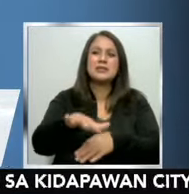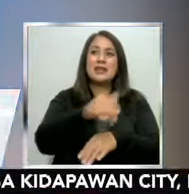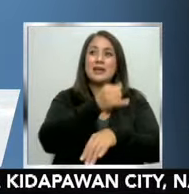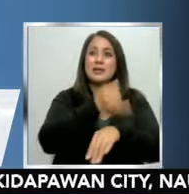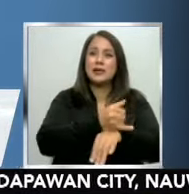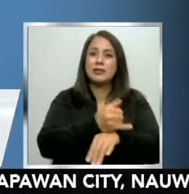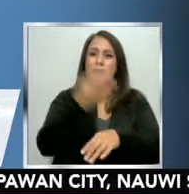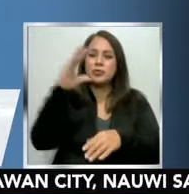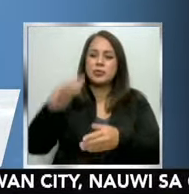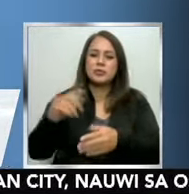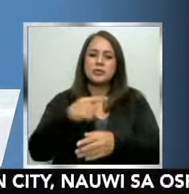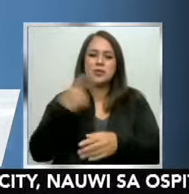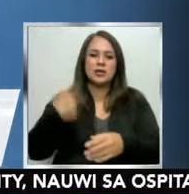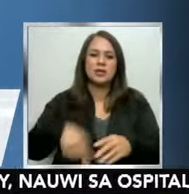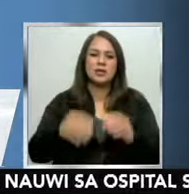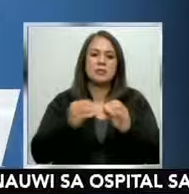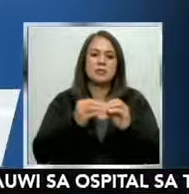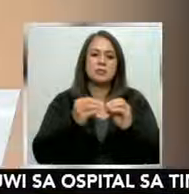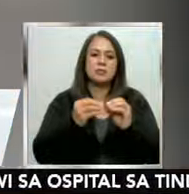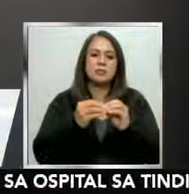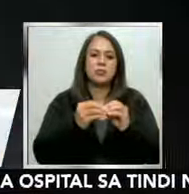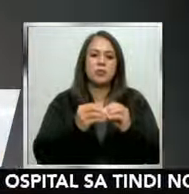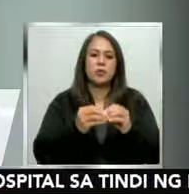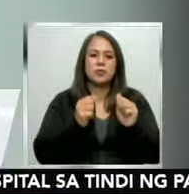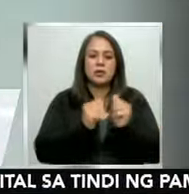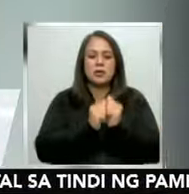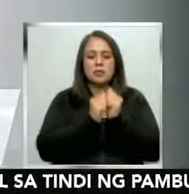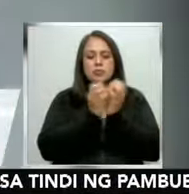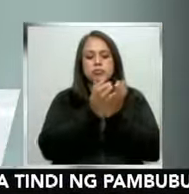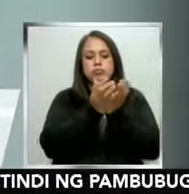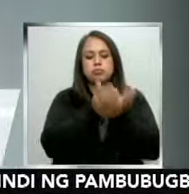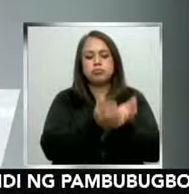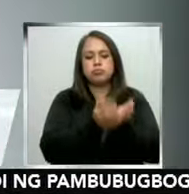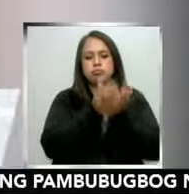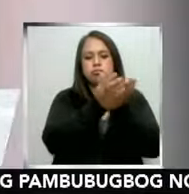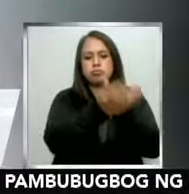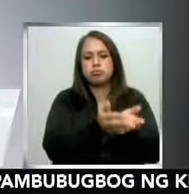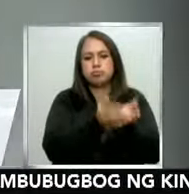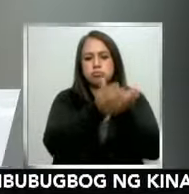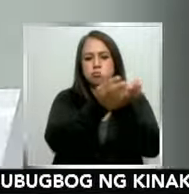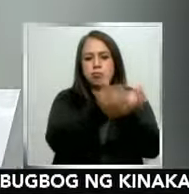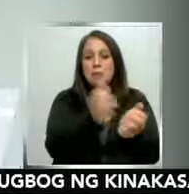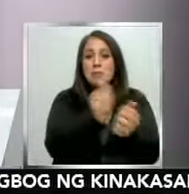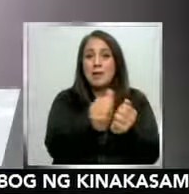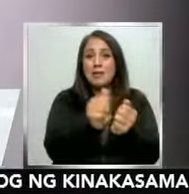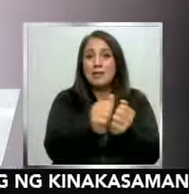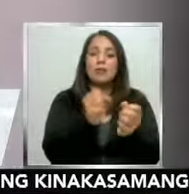mas nakakalayo ang mga mangingisda sa karagatan, mas maraming nahuli ang mangingisdang ito.